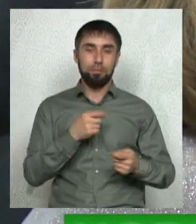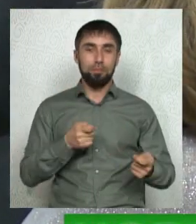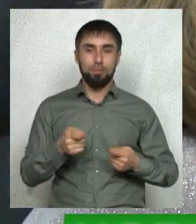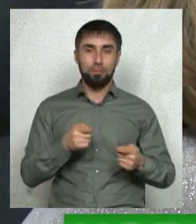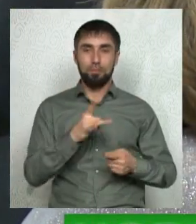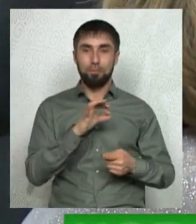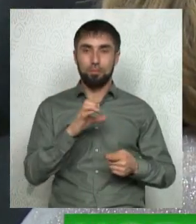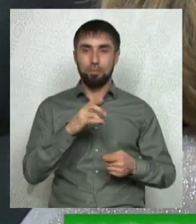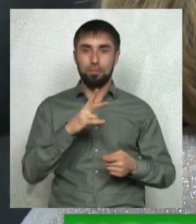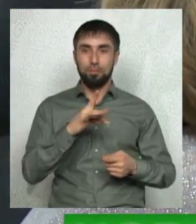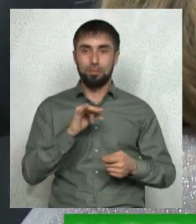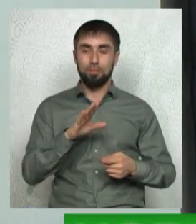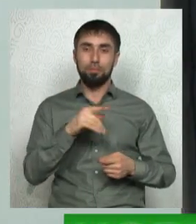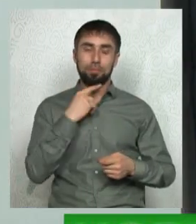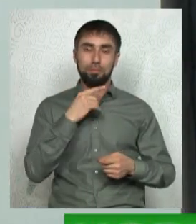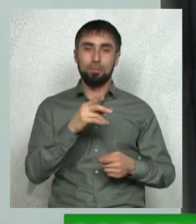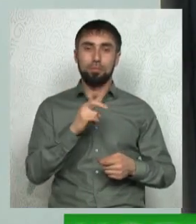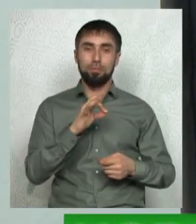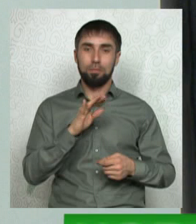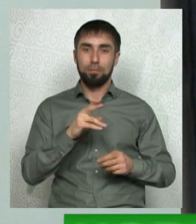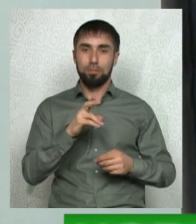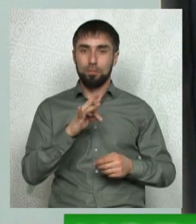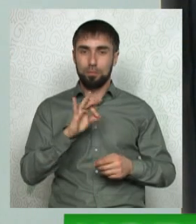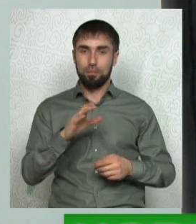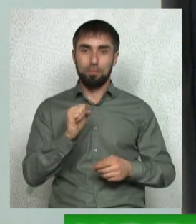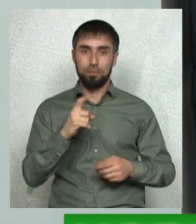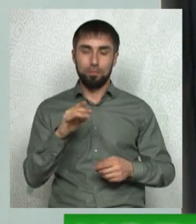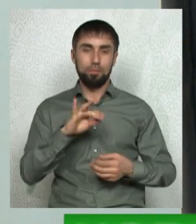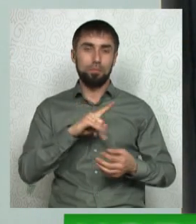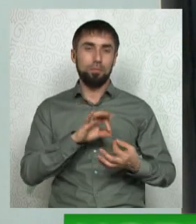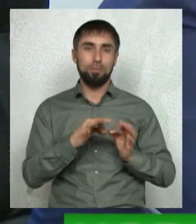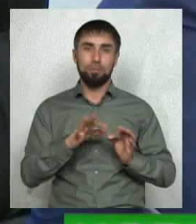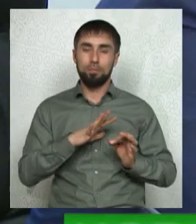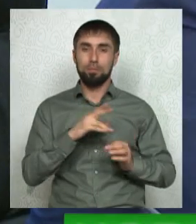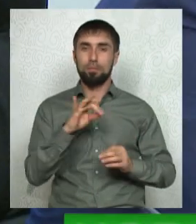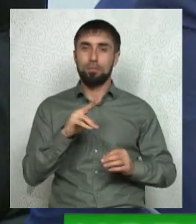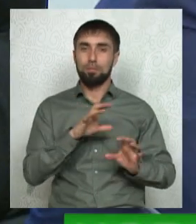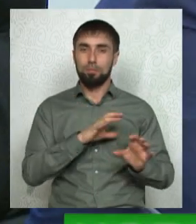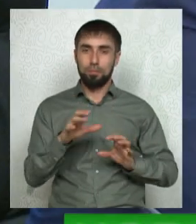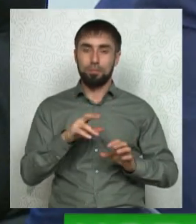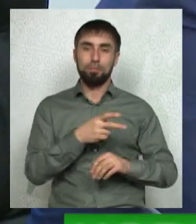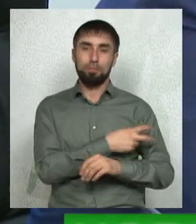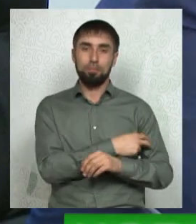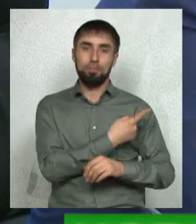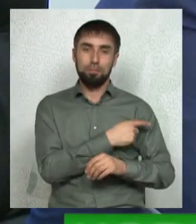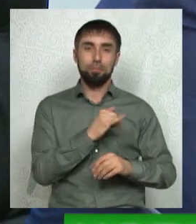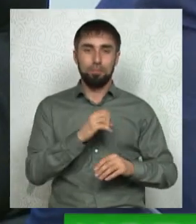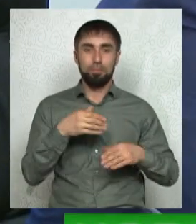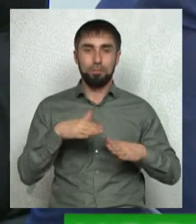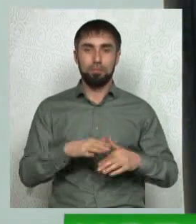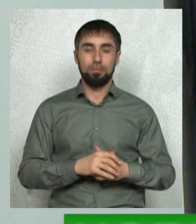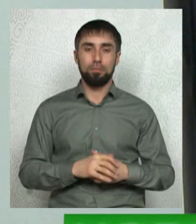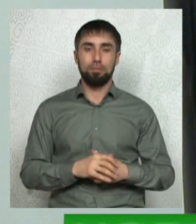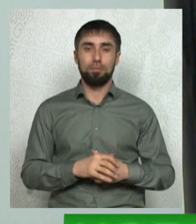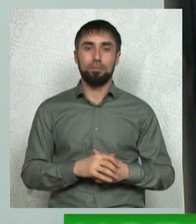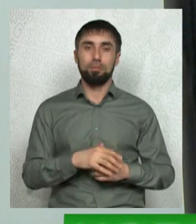руководитель Росздравнадзора по Ингушетии Ахмед Боров, сложности, возникшие с кислородным обеспечением в медучреждениях, уже решаются.